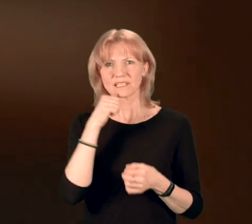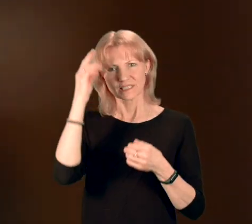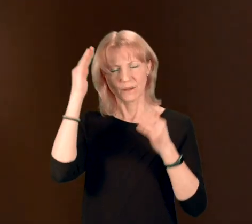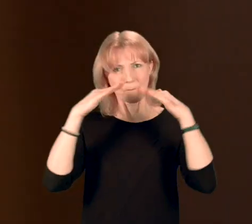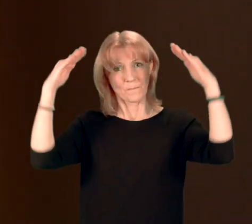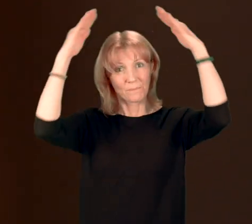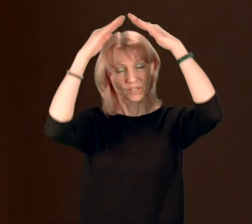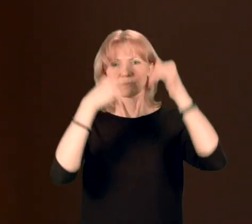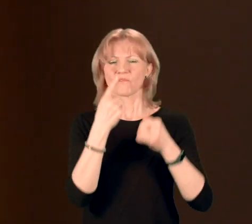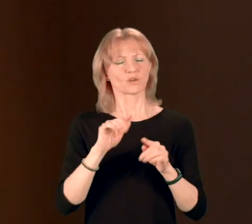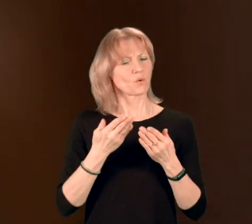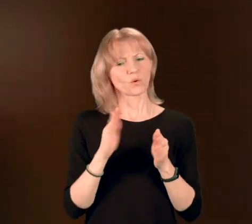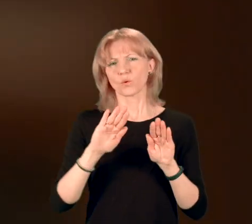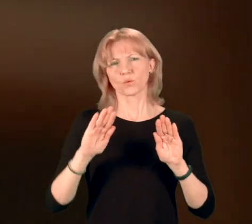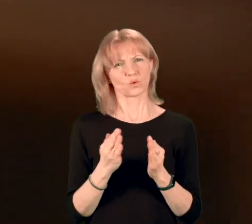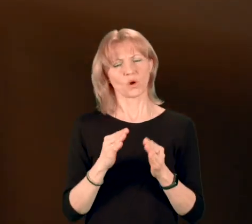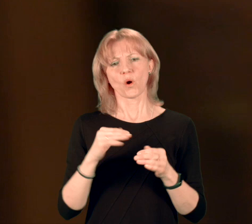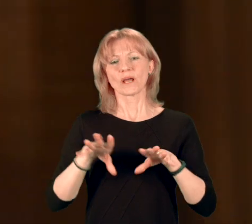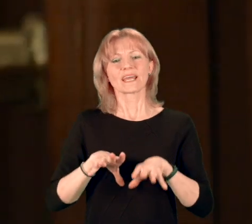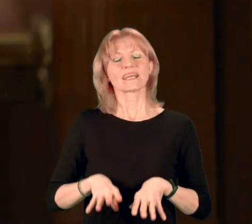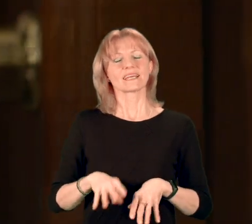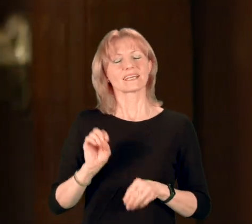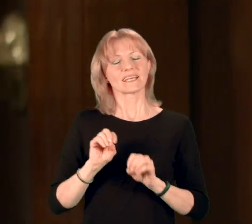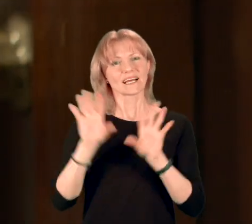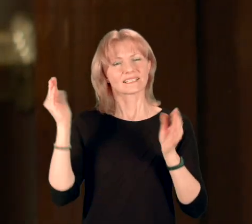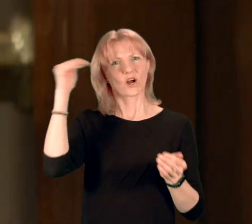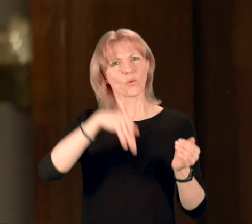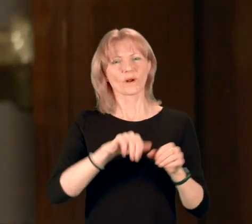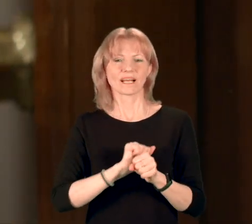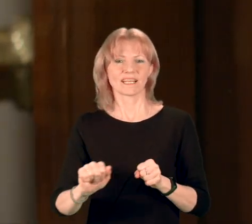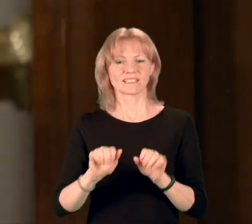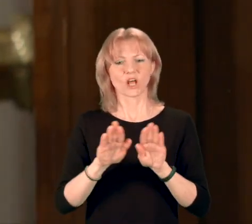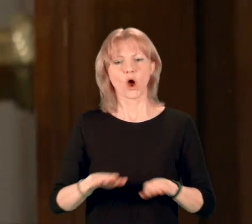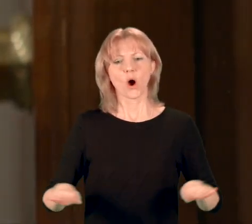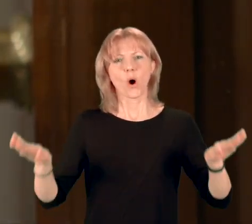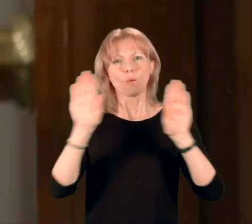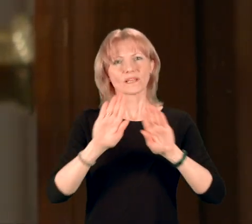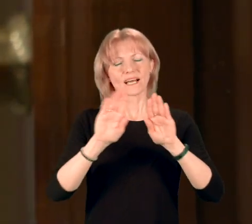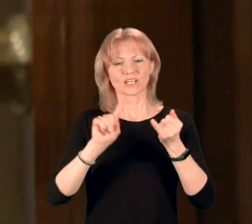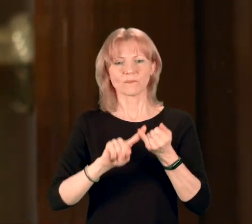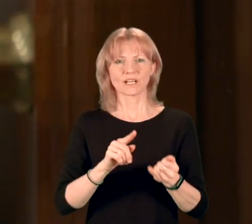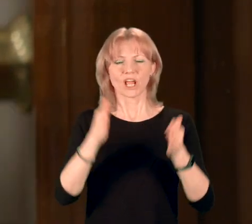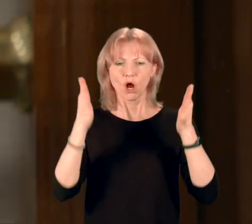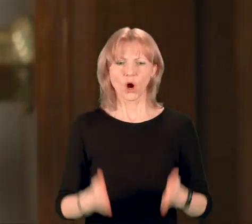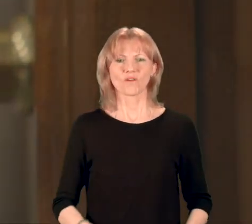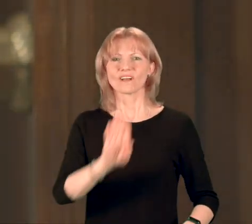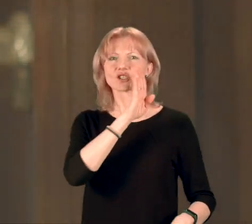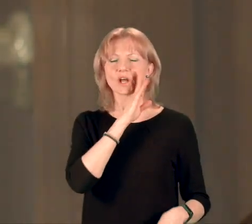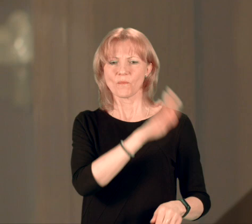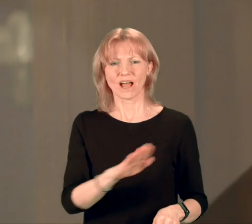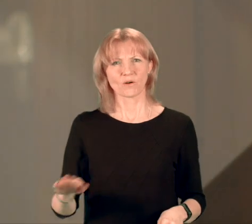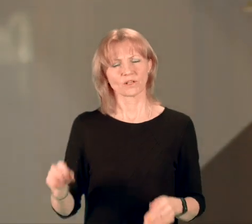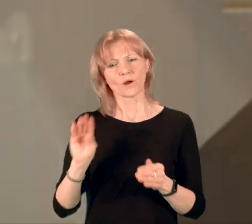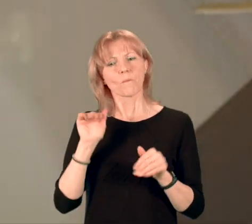bardzo krótko i konkretnie. Jasna Góra jest ołtarzem i konfesjonałem narodu. Można dodać,